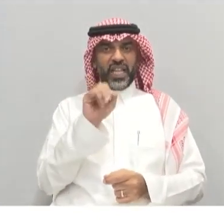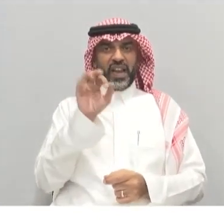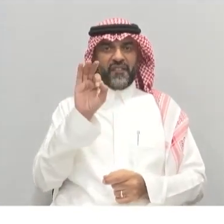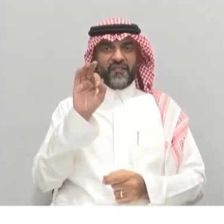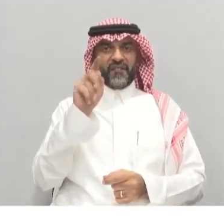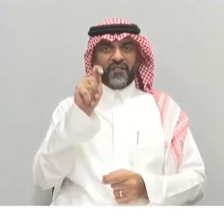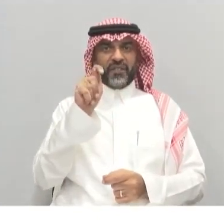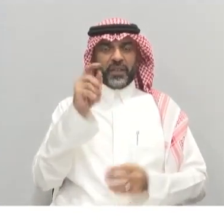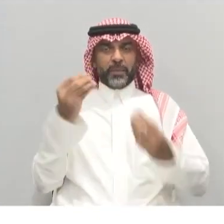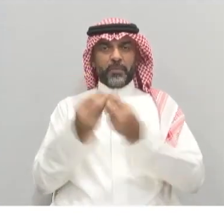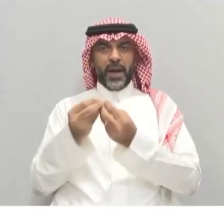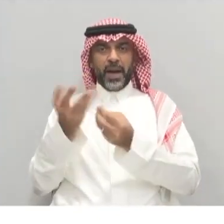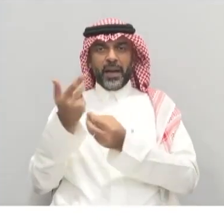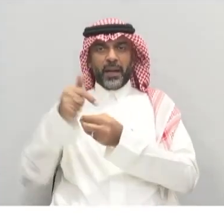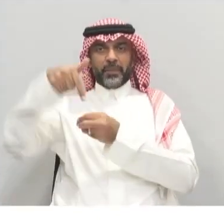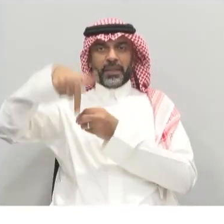المفاتيح